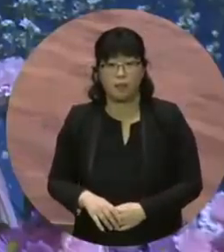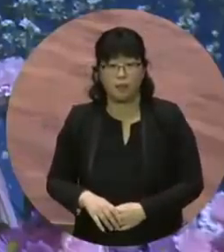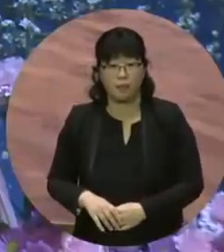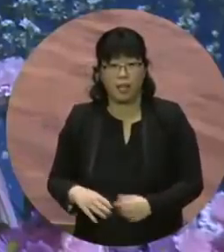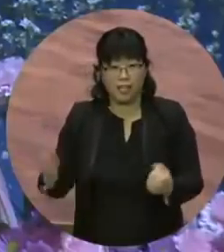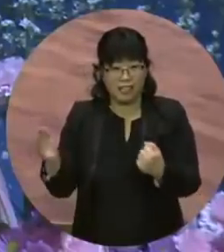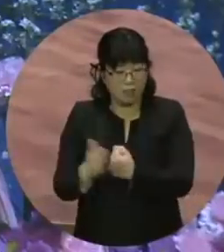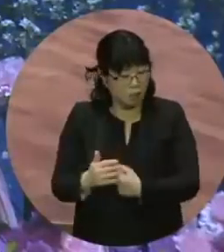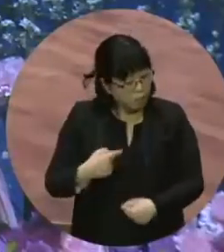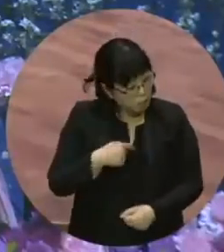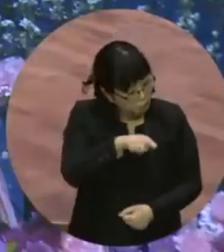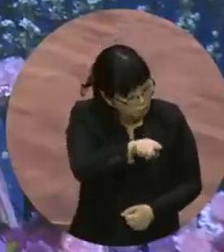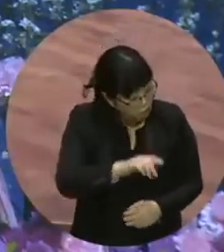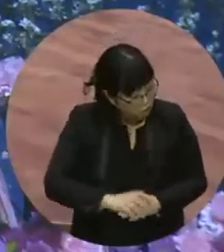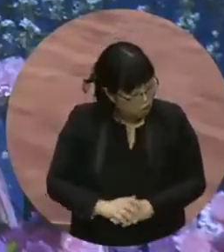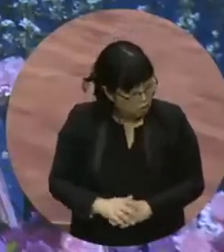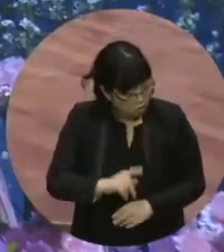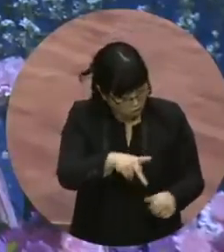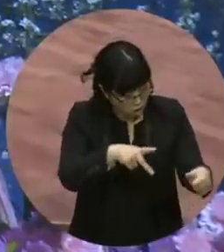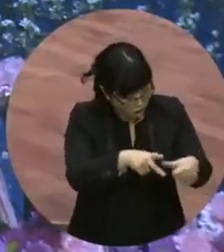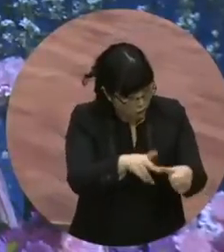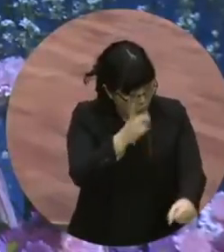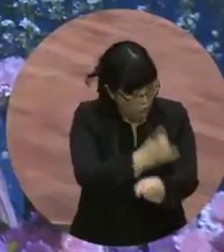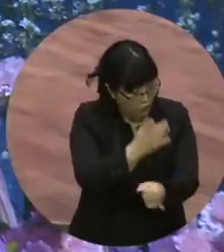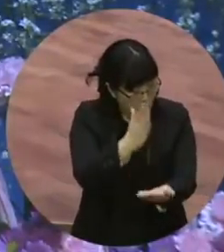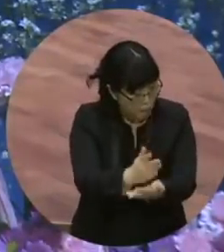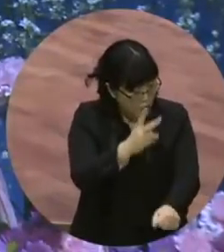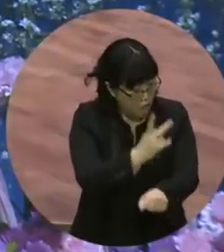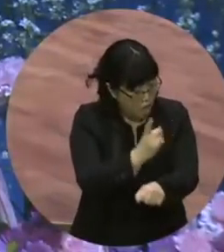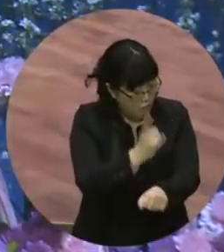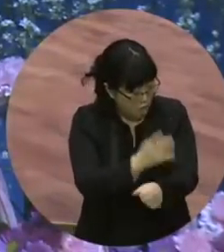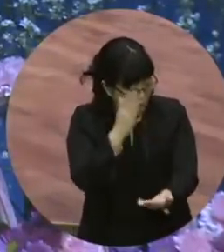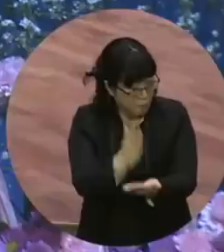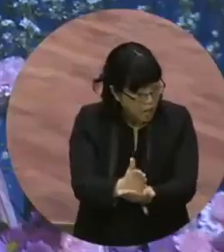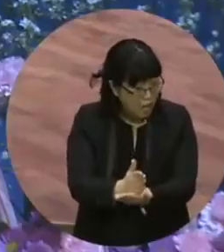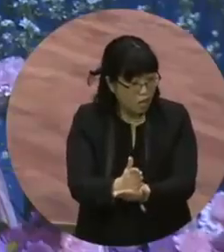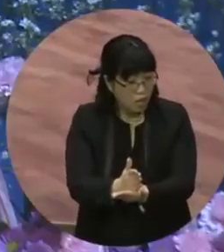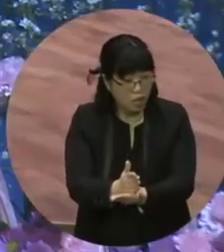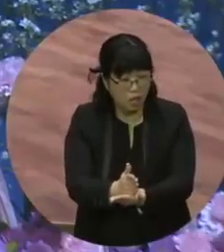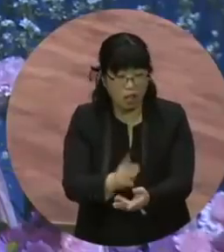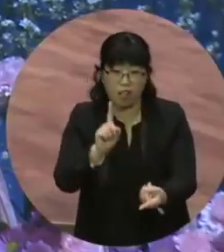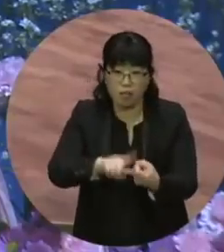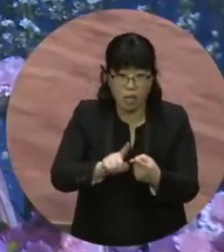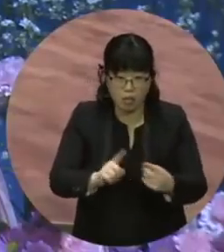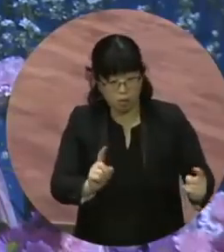받게 할 거냐 안 받을 거냐? 이게 논쟁이 제일 컸어요.